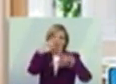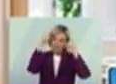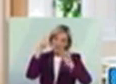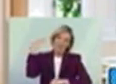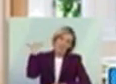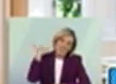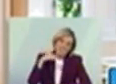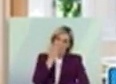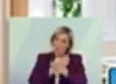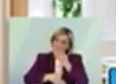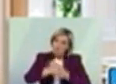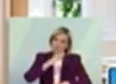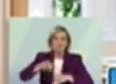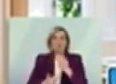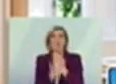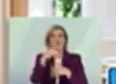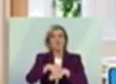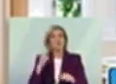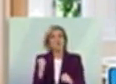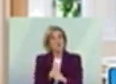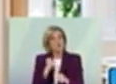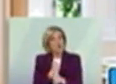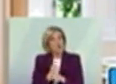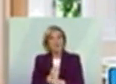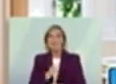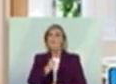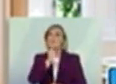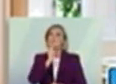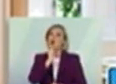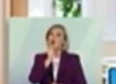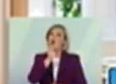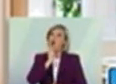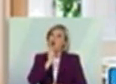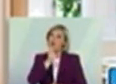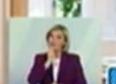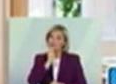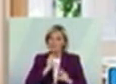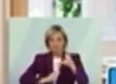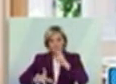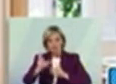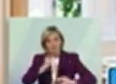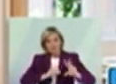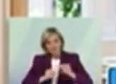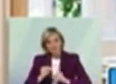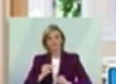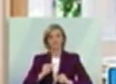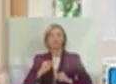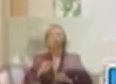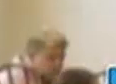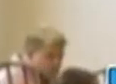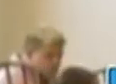να χρησιμοποιούν υποβοηθούμενα αναπαραγωγή. Αυτές είναι οι οδηγίες της Ευρωπαϊκής Ένωσης, η οποία έχει κατατάξει τη συγκεκριμένη πρακτική στην κατηγορία του human